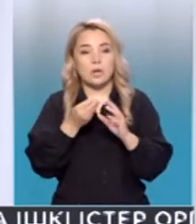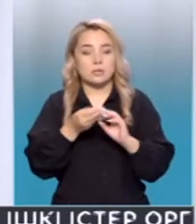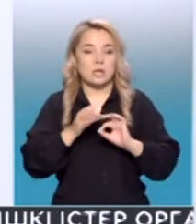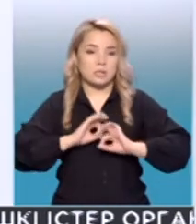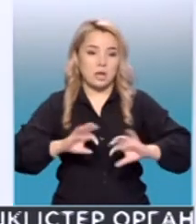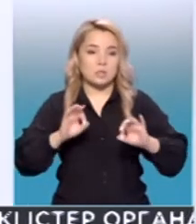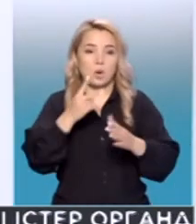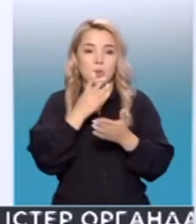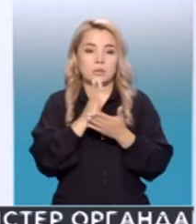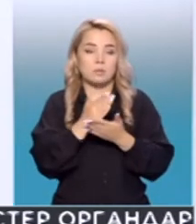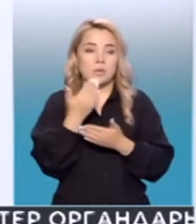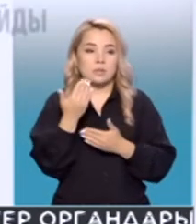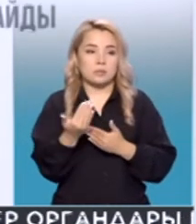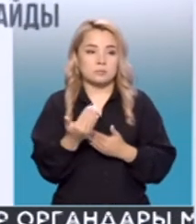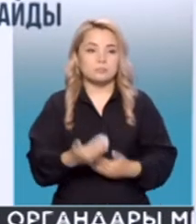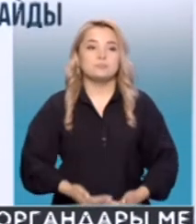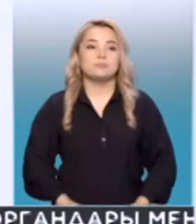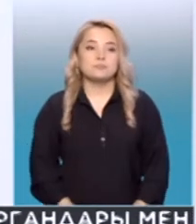өтті.